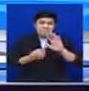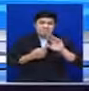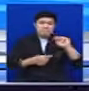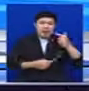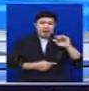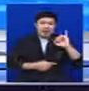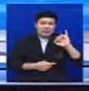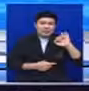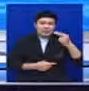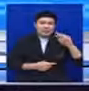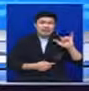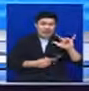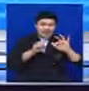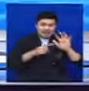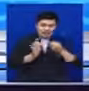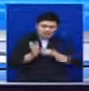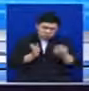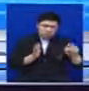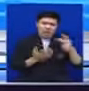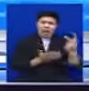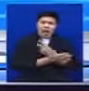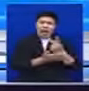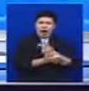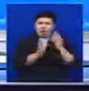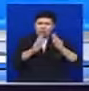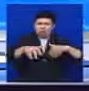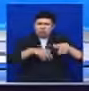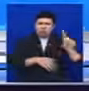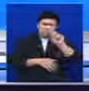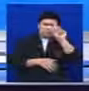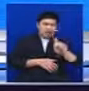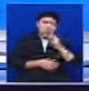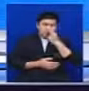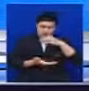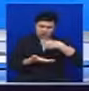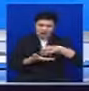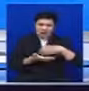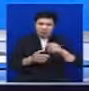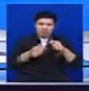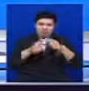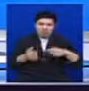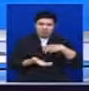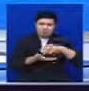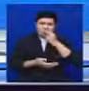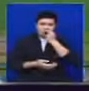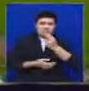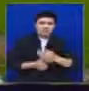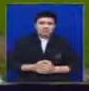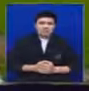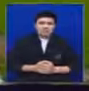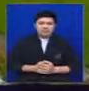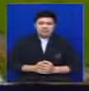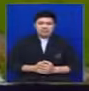คะกำลังถูกชาวบ้านเนี่ยตั้งคำถามถึงกระบวนการดังกล่าวนะคะรายละเอียดจะเป็นอย่างไรนั้นติดตามได้จากรายงานค่ะ